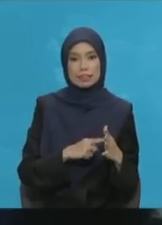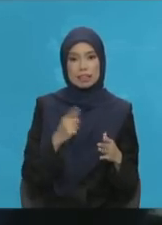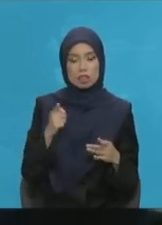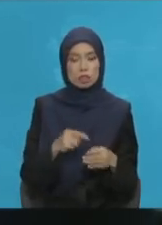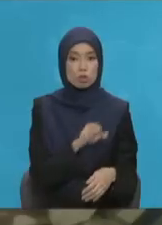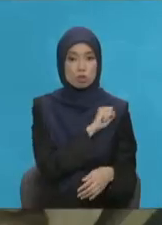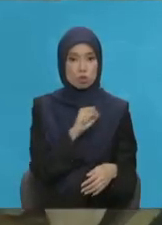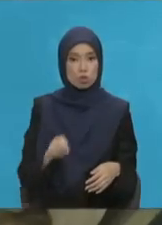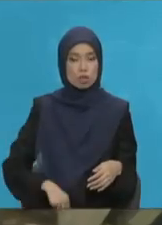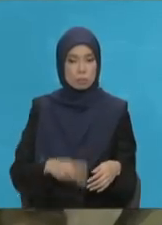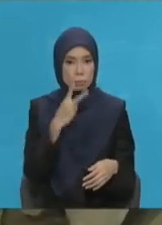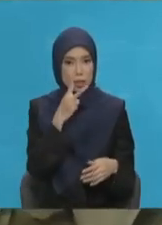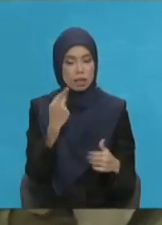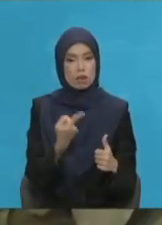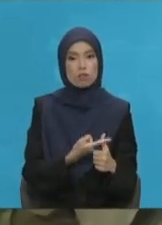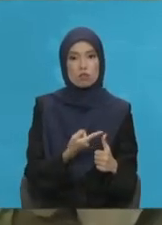Baginda